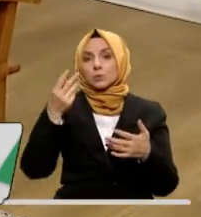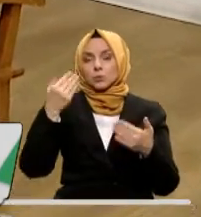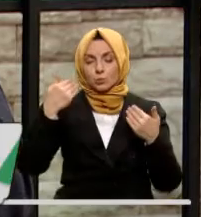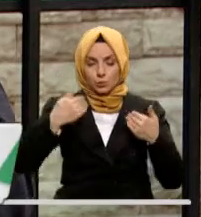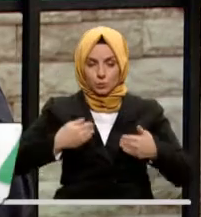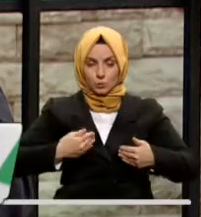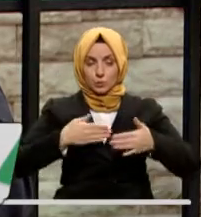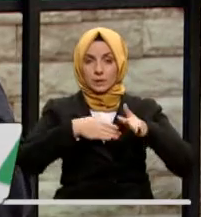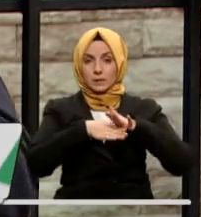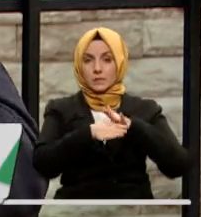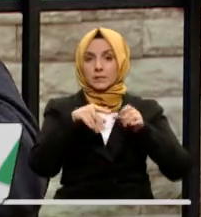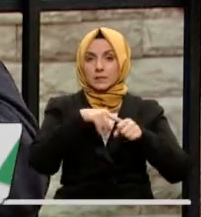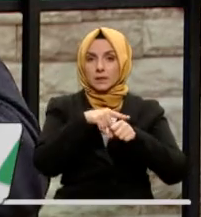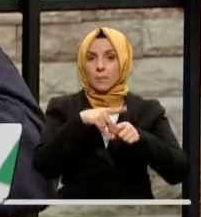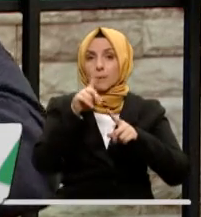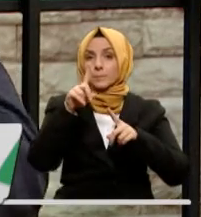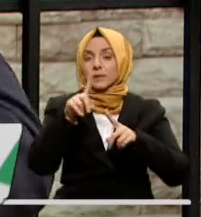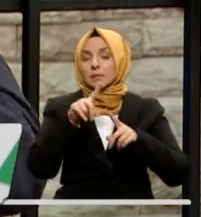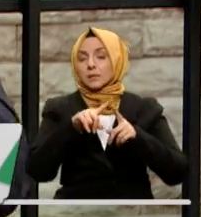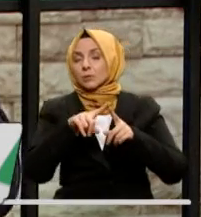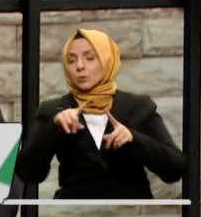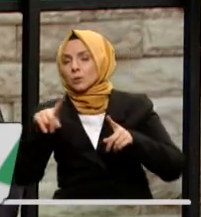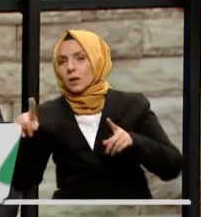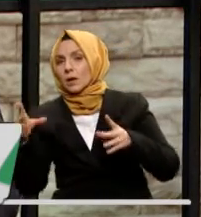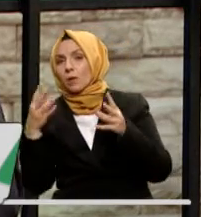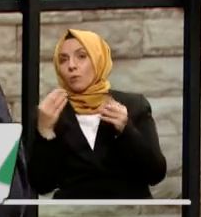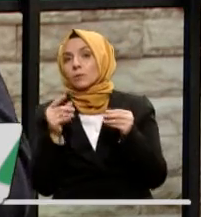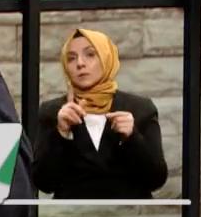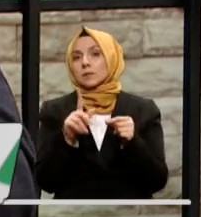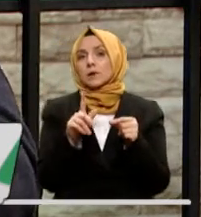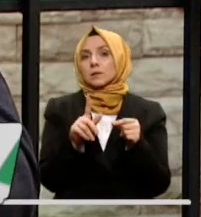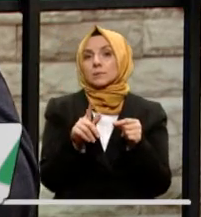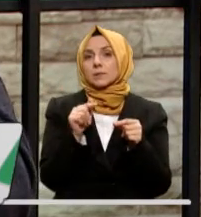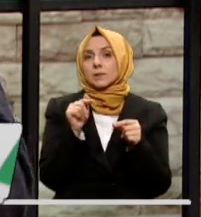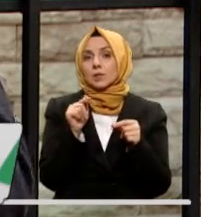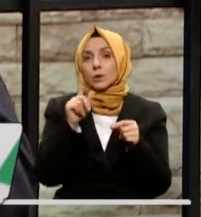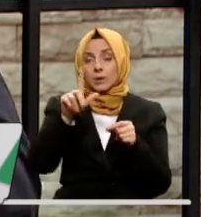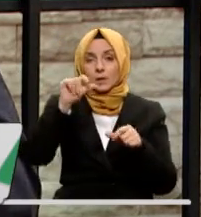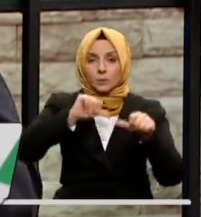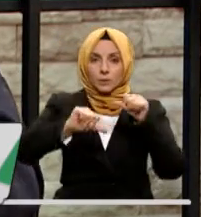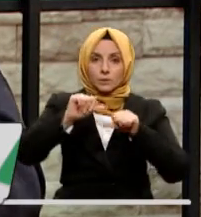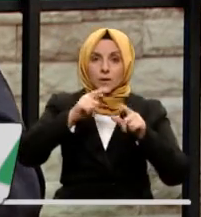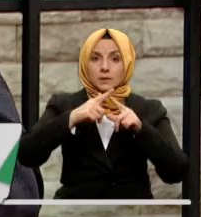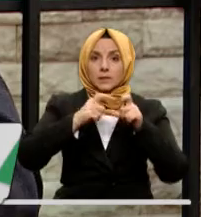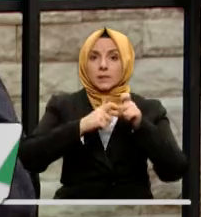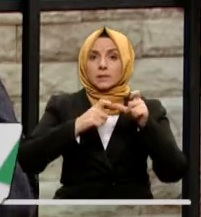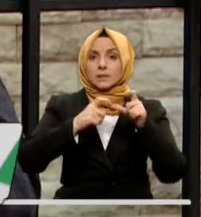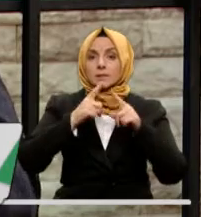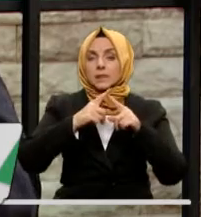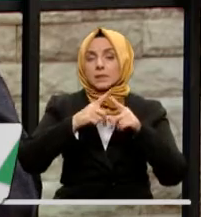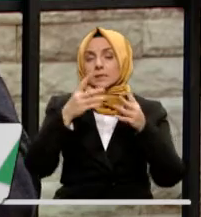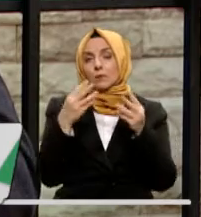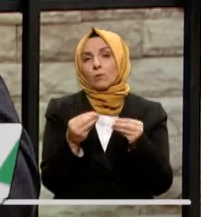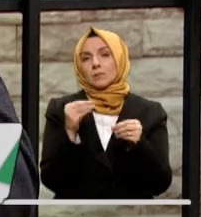geçmesi gerekiyor ki laboratuvar testleriyle tespit edilebilir hale gelsin bu virüsten yürüsek değişiyor Kimisi de bir hafta